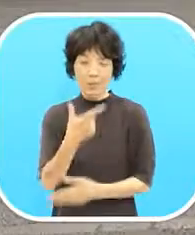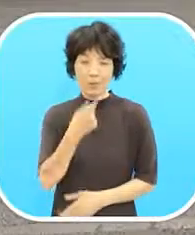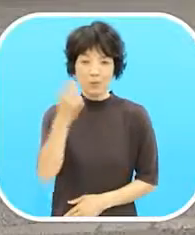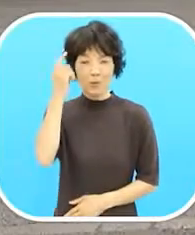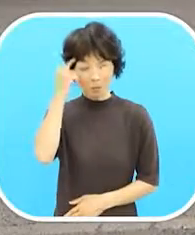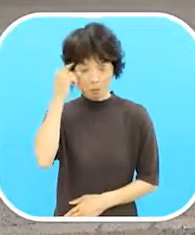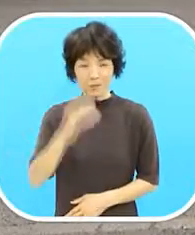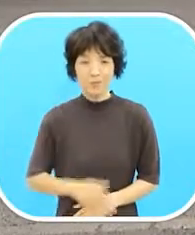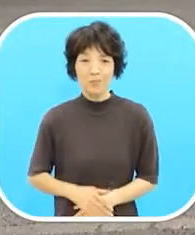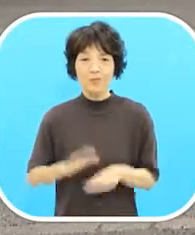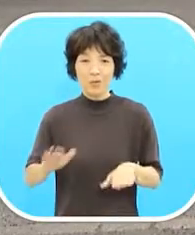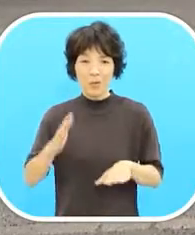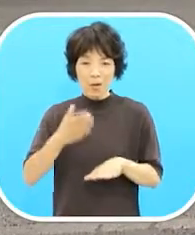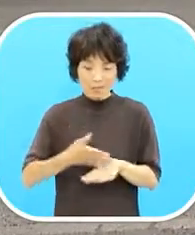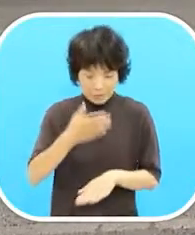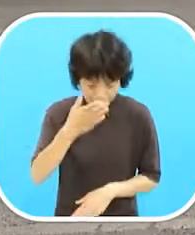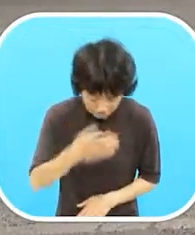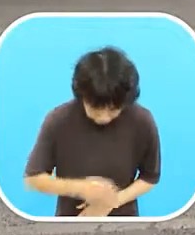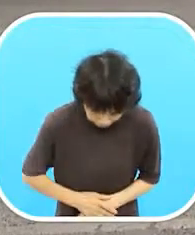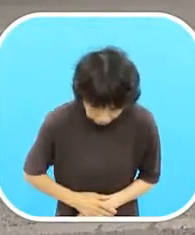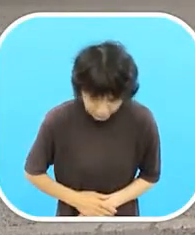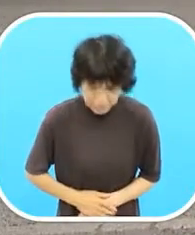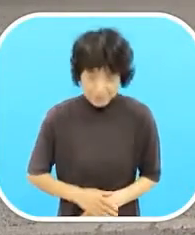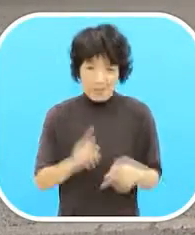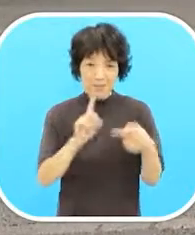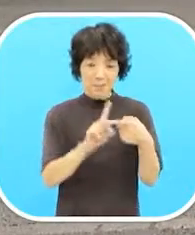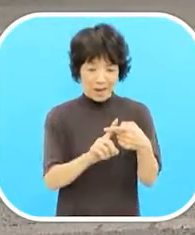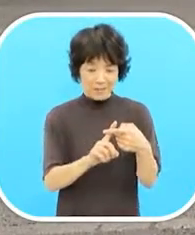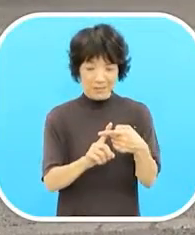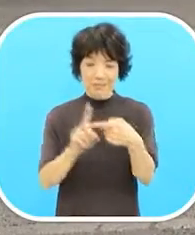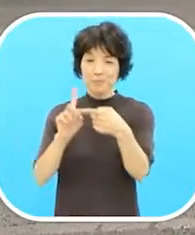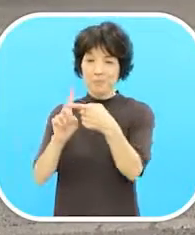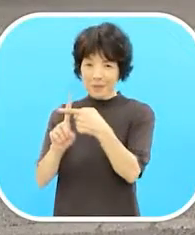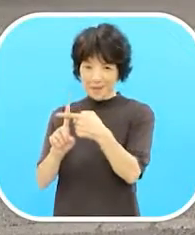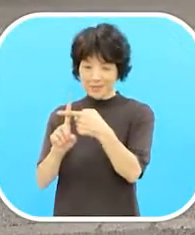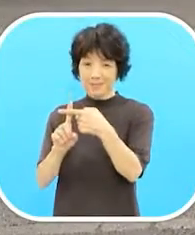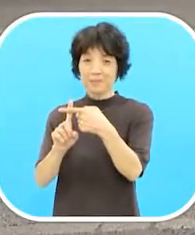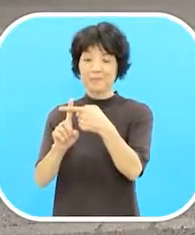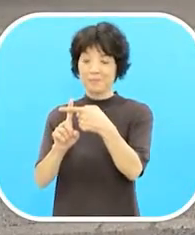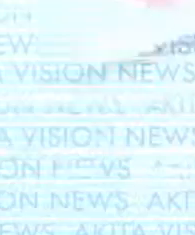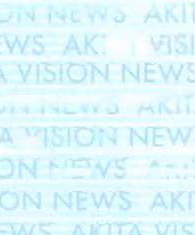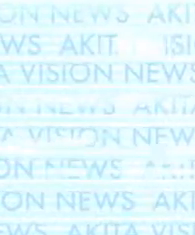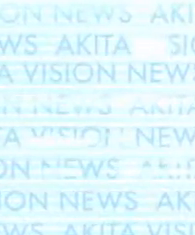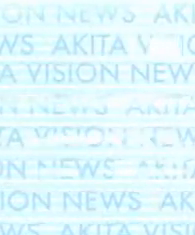。 長崎さん、今日はどうもありがとうございます。プラス プラス